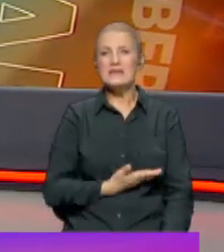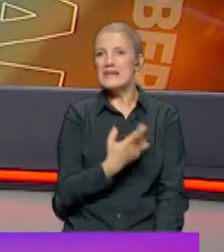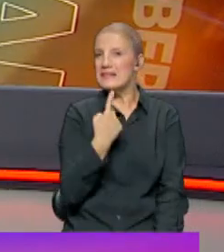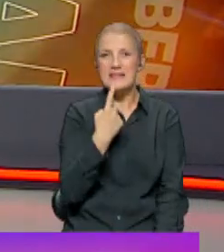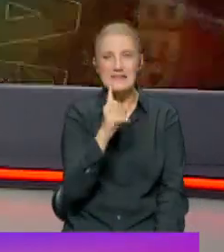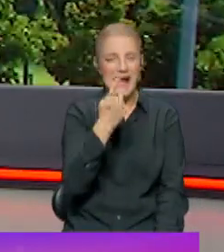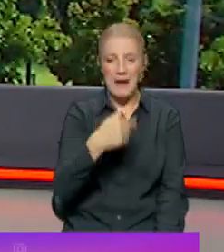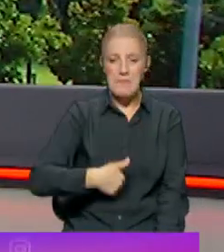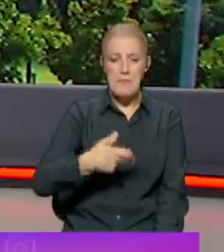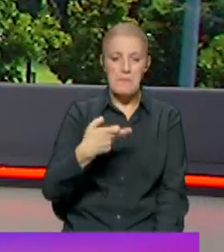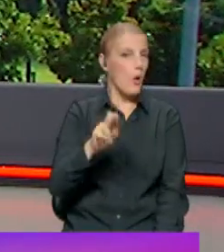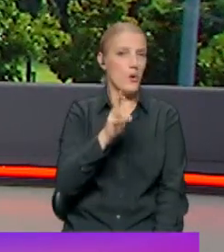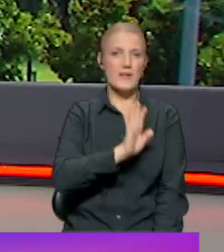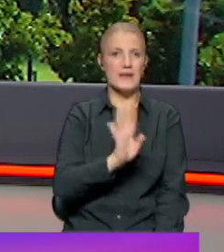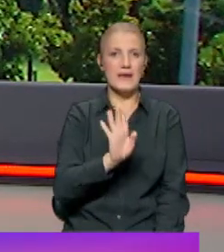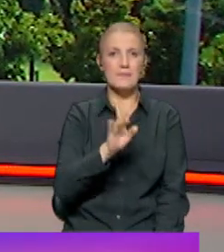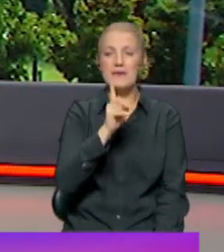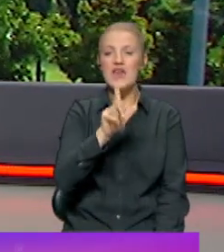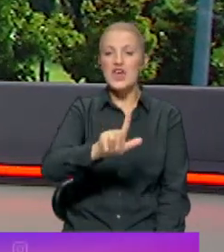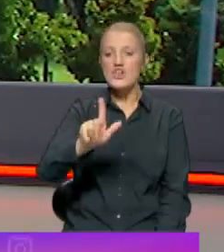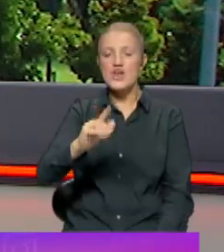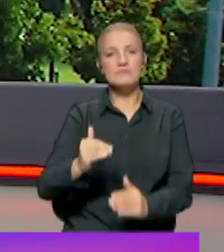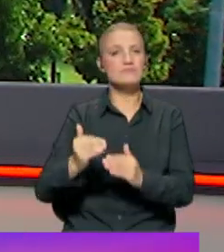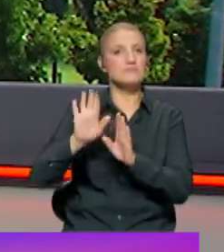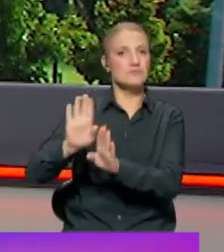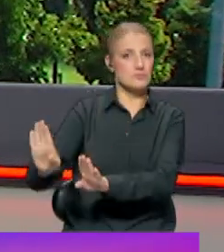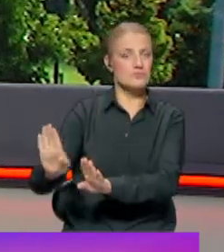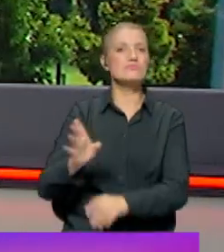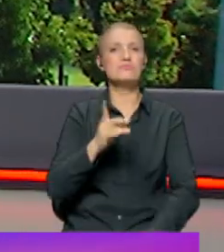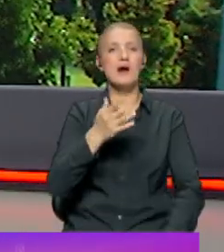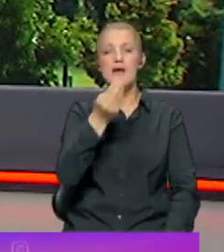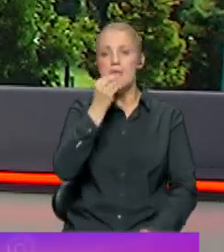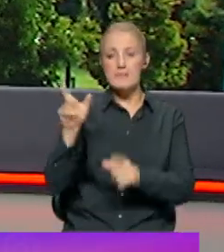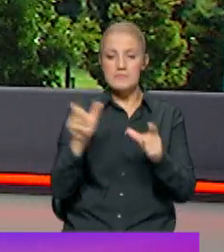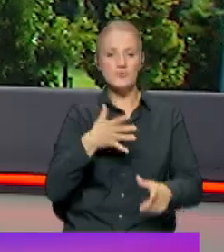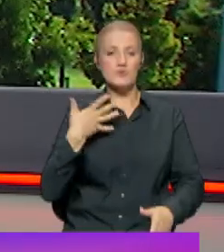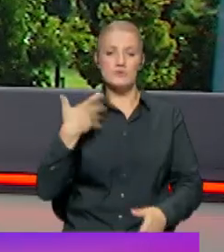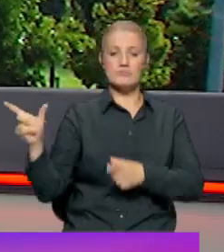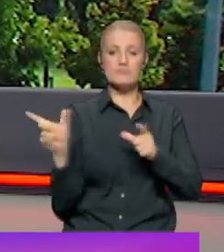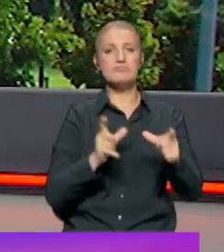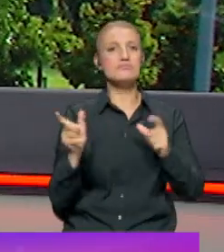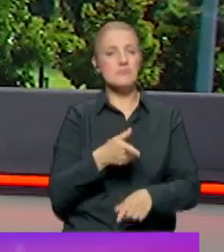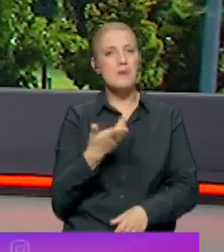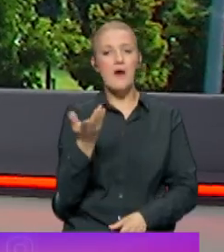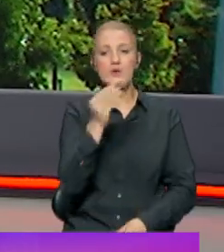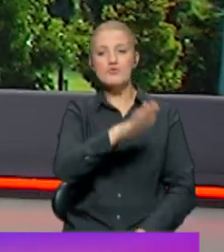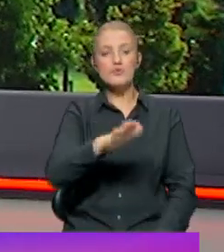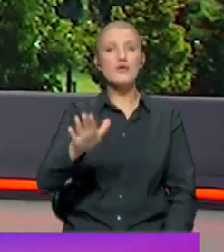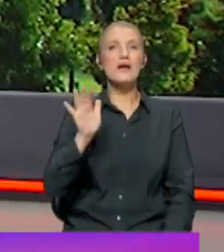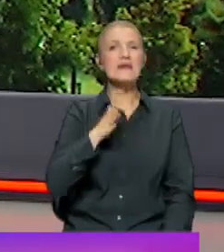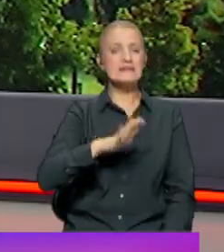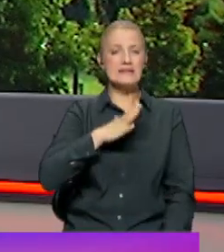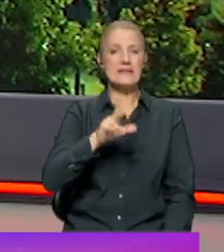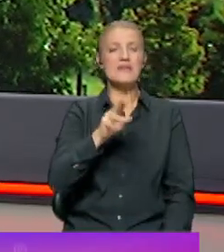boş kalmasından ibaret değildir bir ihtiyacı ertelemek sofrana canının istediğini koyamamak çocuklarına asgari düzeyde bile olsa